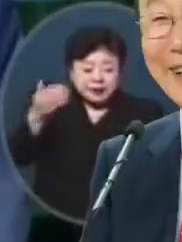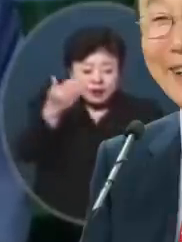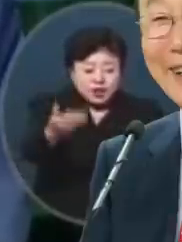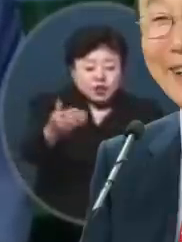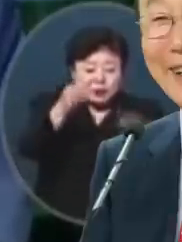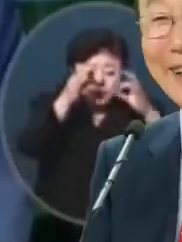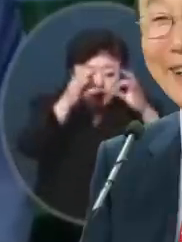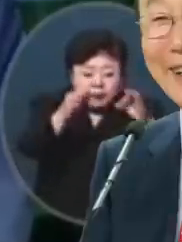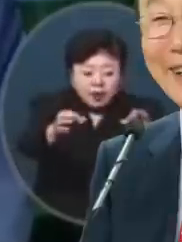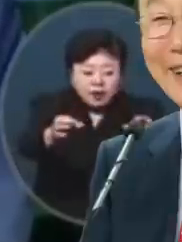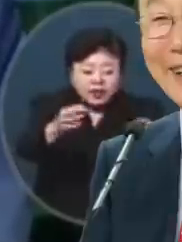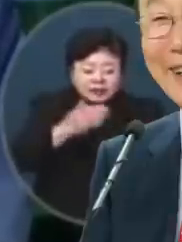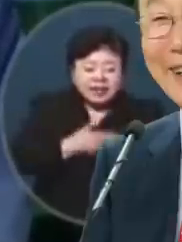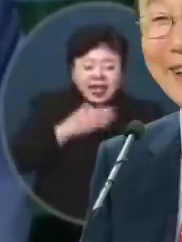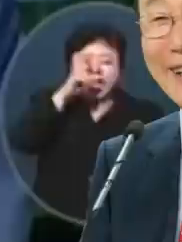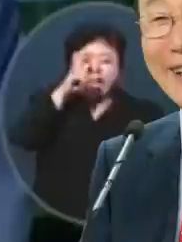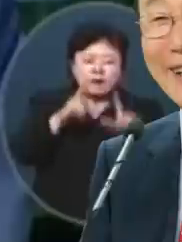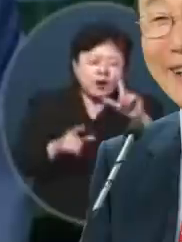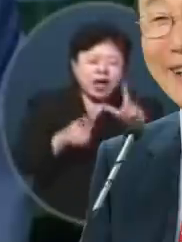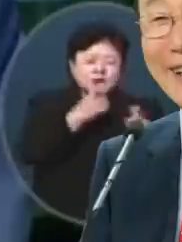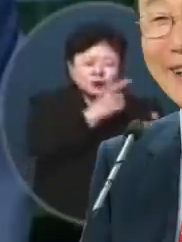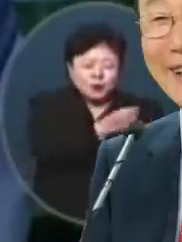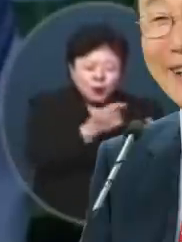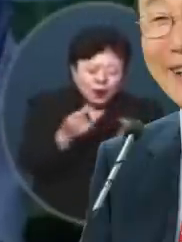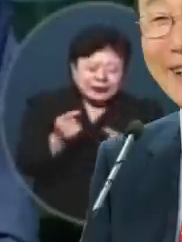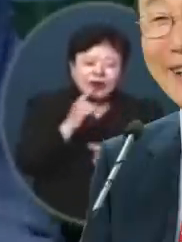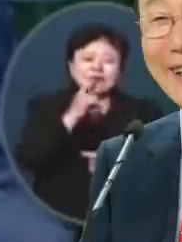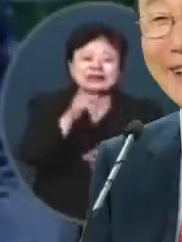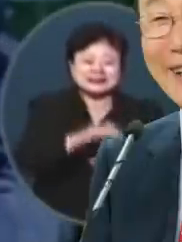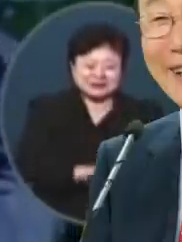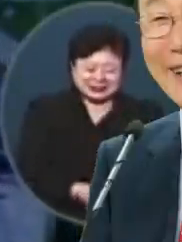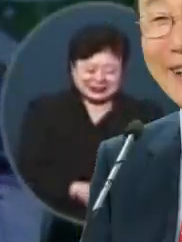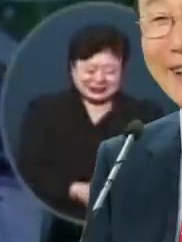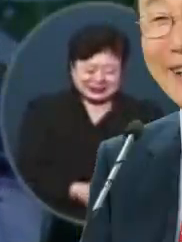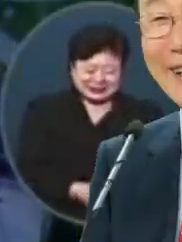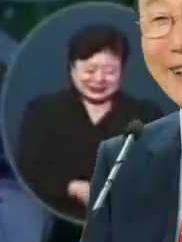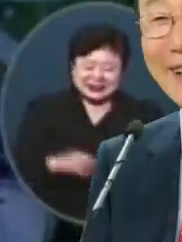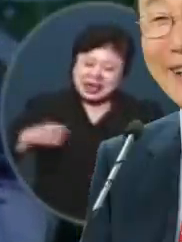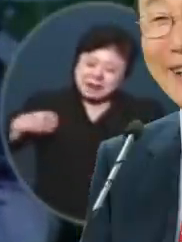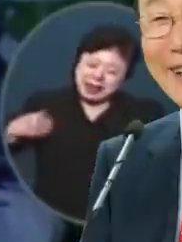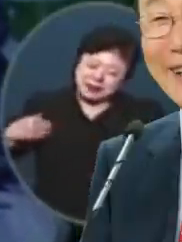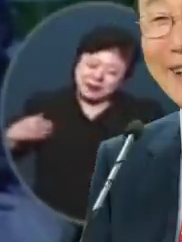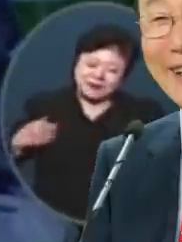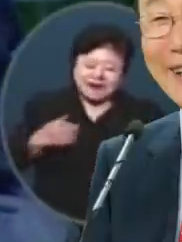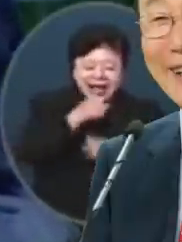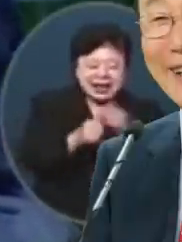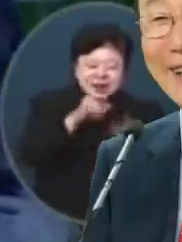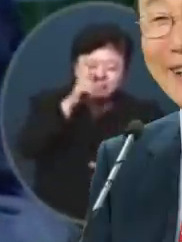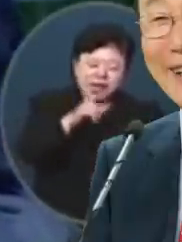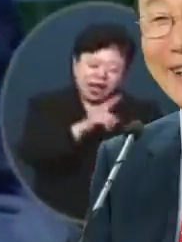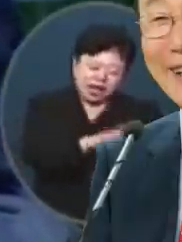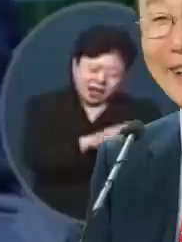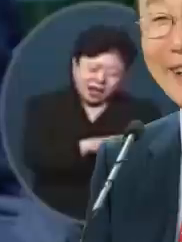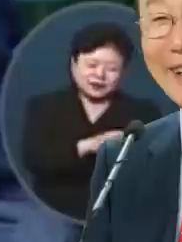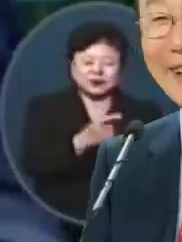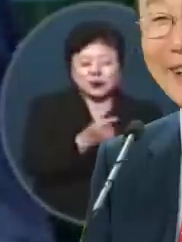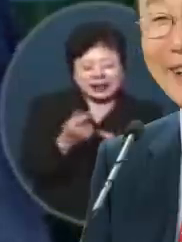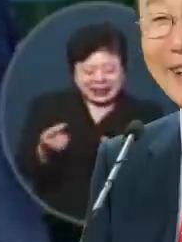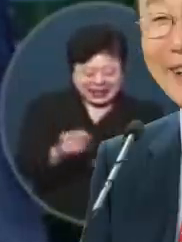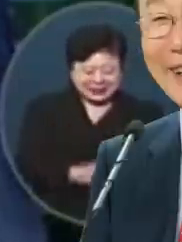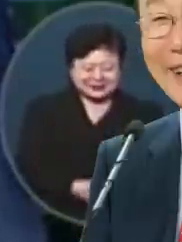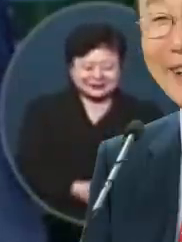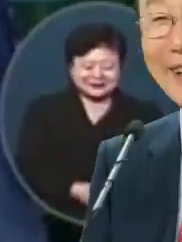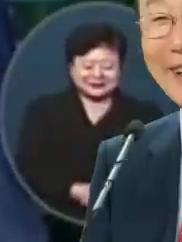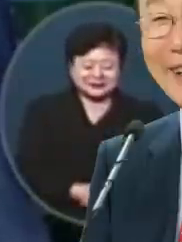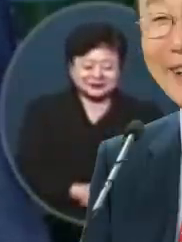보고는 내 형상과 모양이라고 말한 것입니다. 이래봬도 내가 하나님 형상과 모양이다.